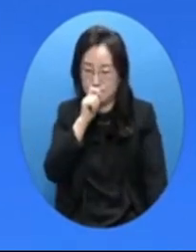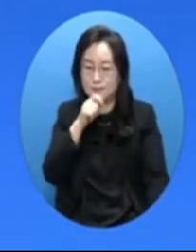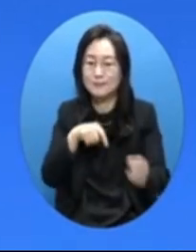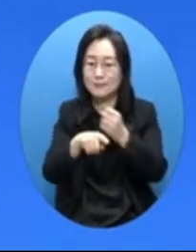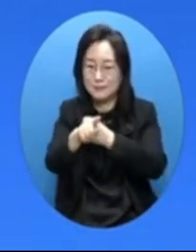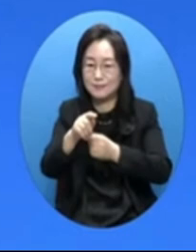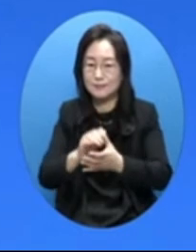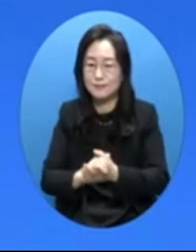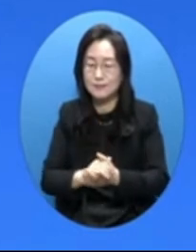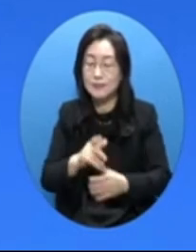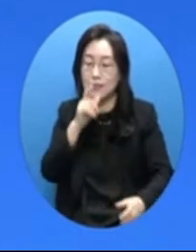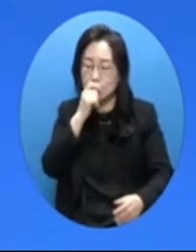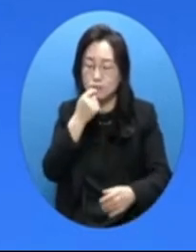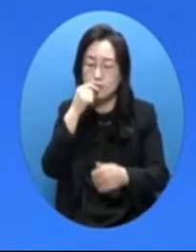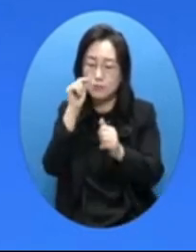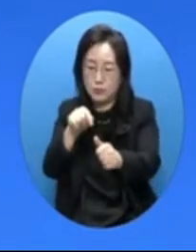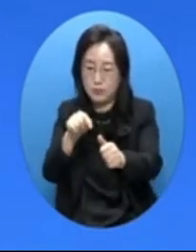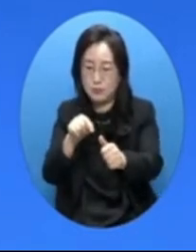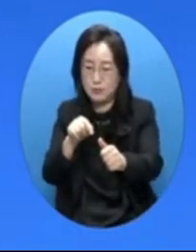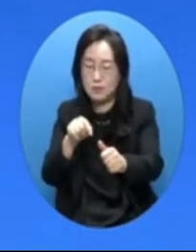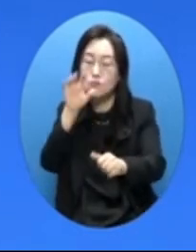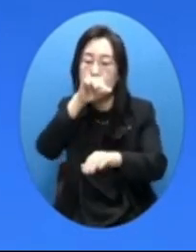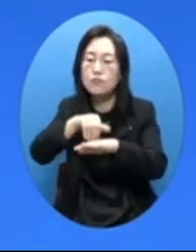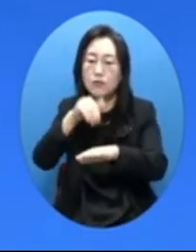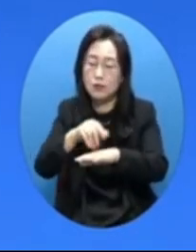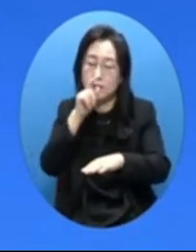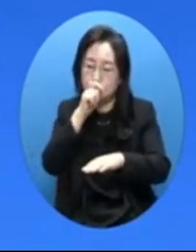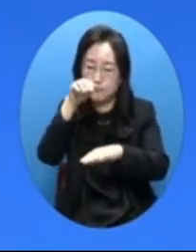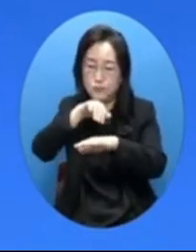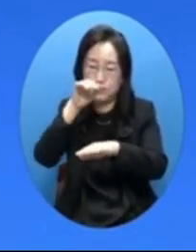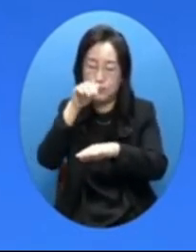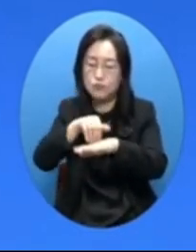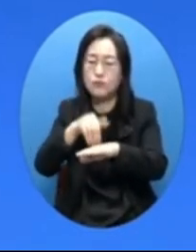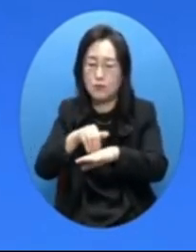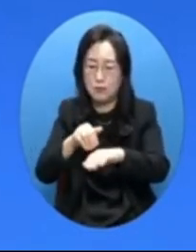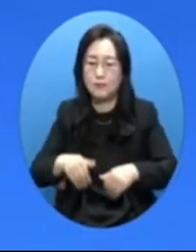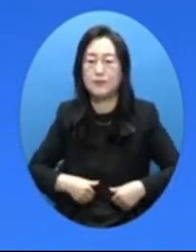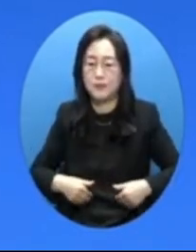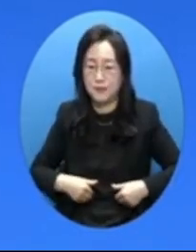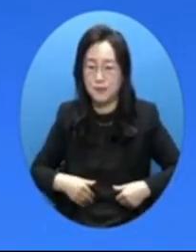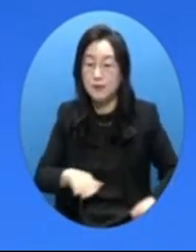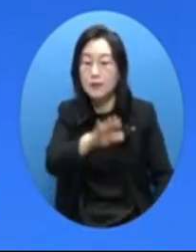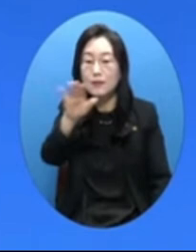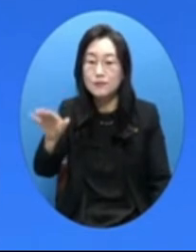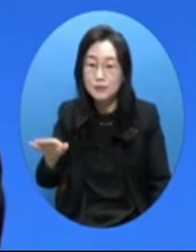것입니다 침묵 훈련입니다 하나님의 침묵을 때대로 필요합니다 우리가